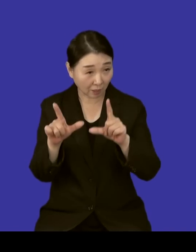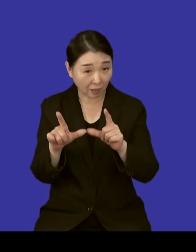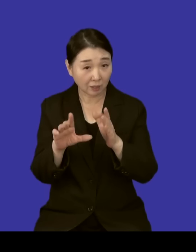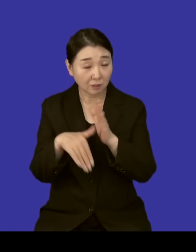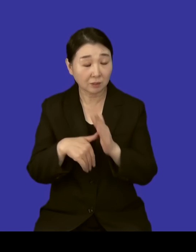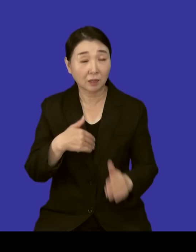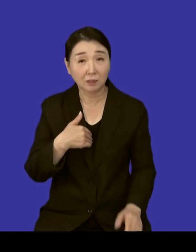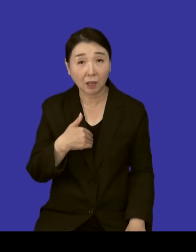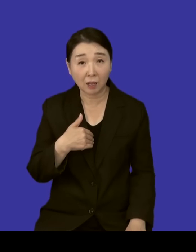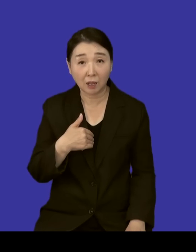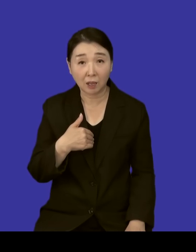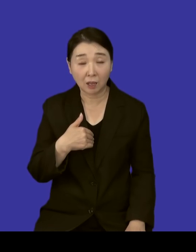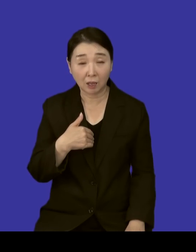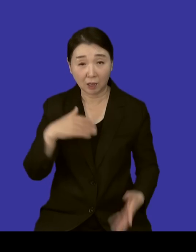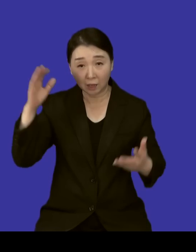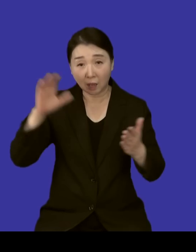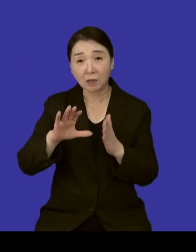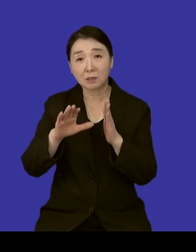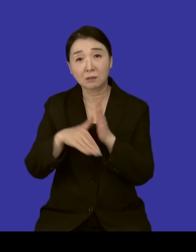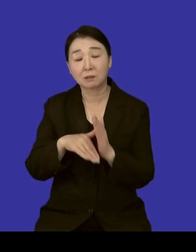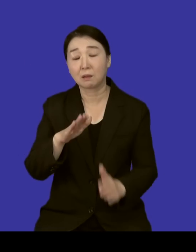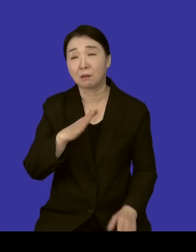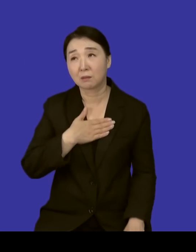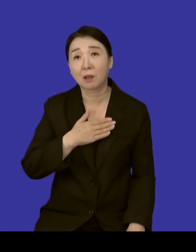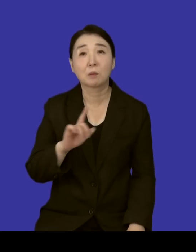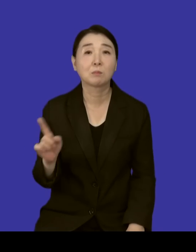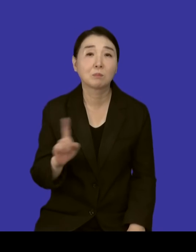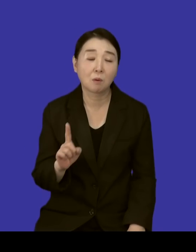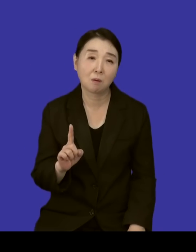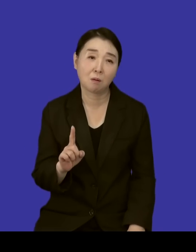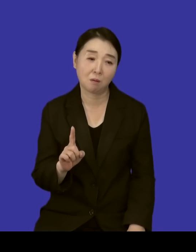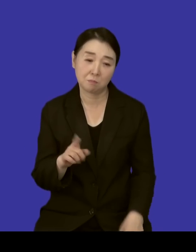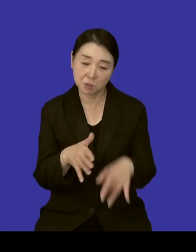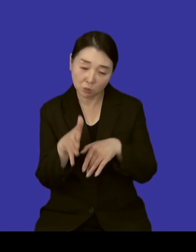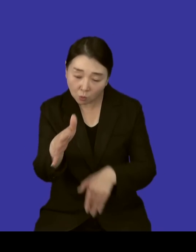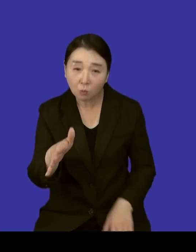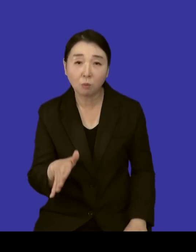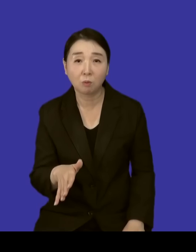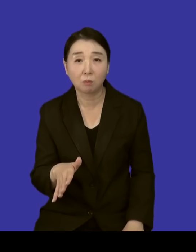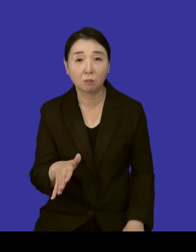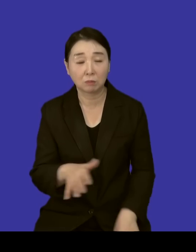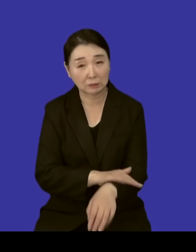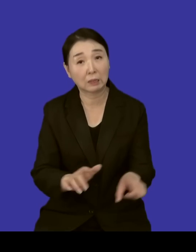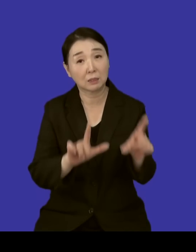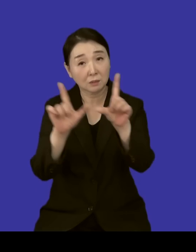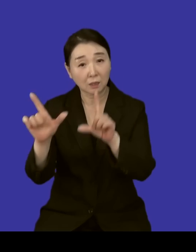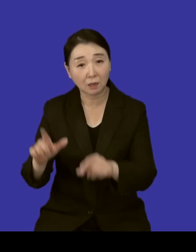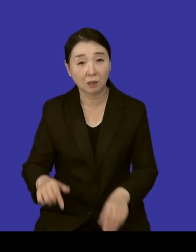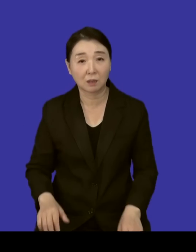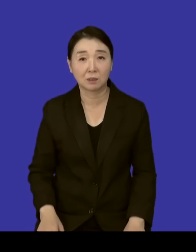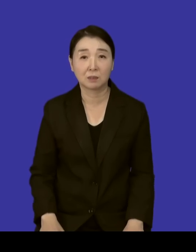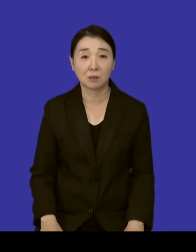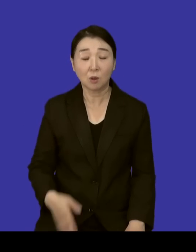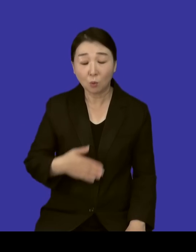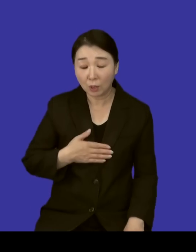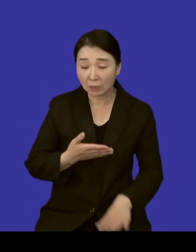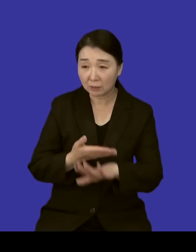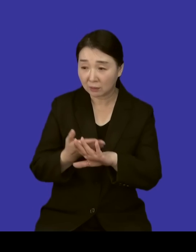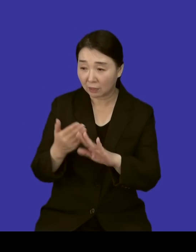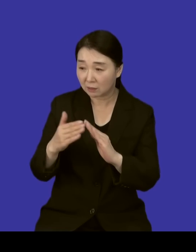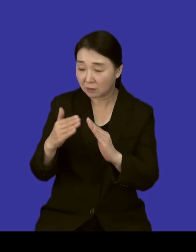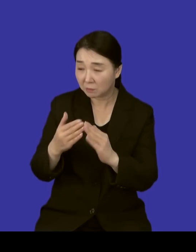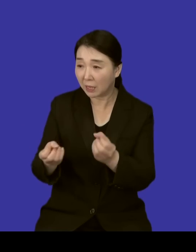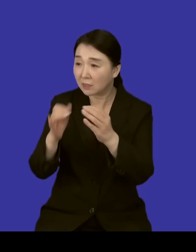학창 시절을 보냈잖아요. 네네. 예, 경조사도 못 가고. 그러니까 아무하고도 대화가 제가 안 통하는데